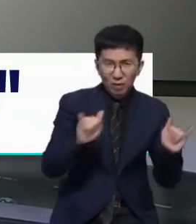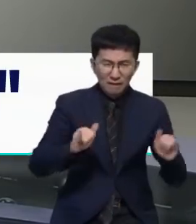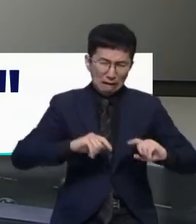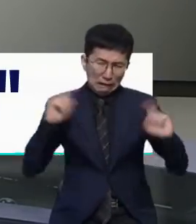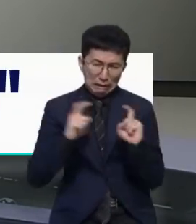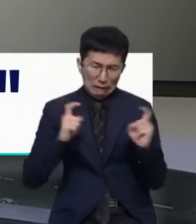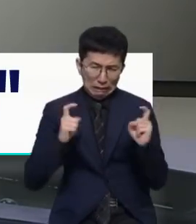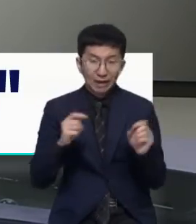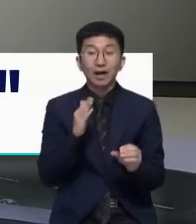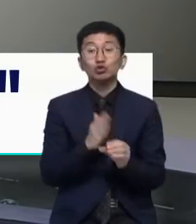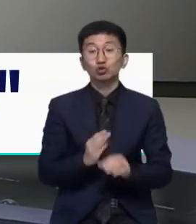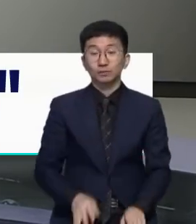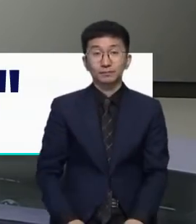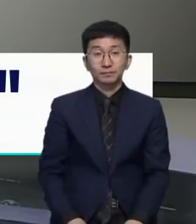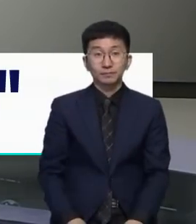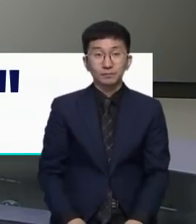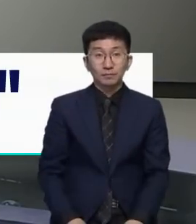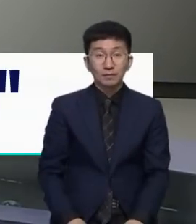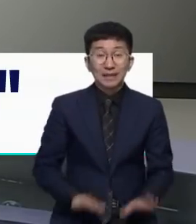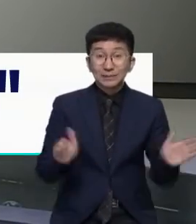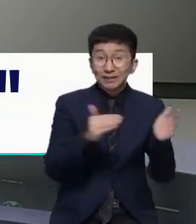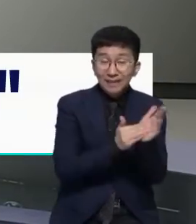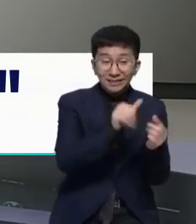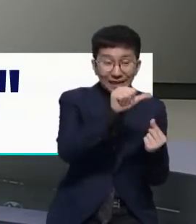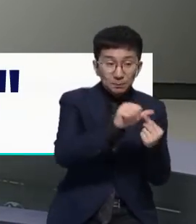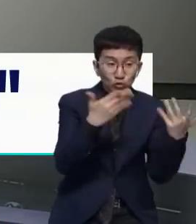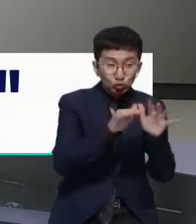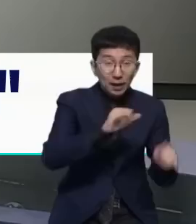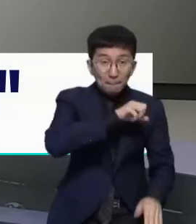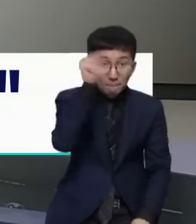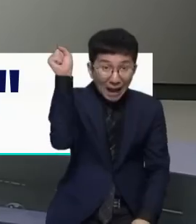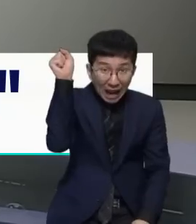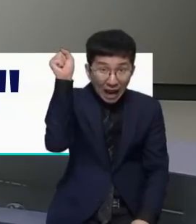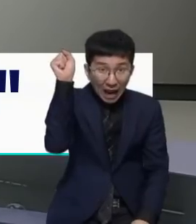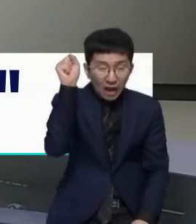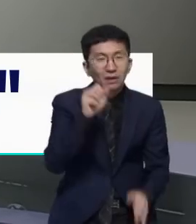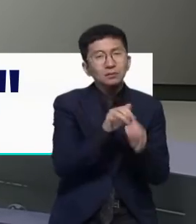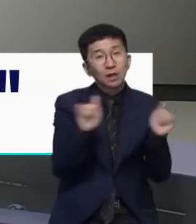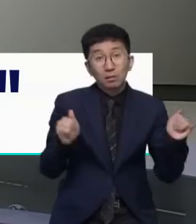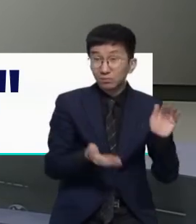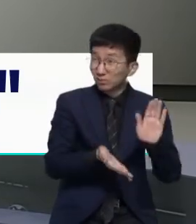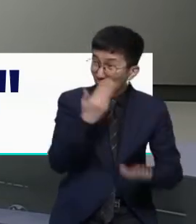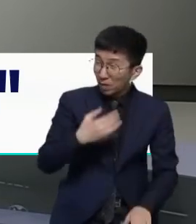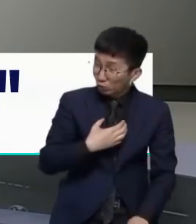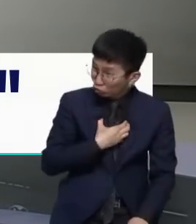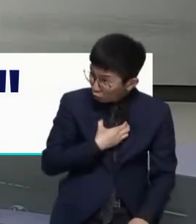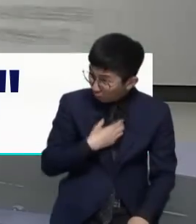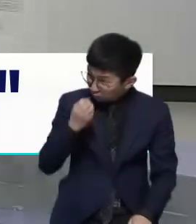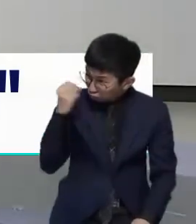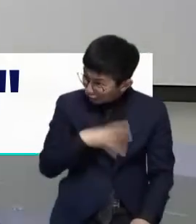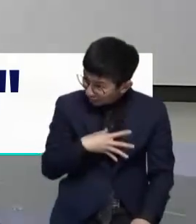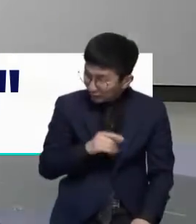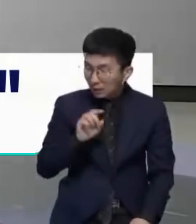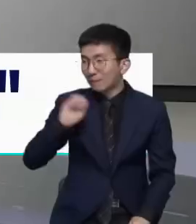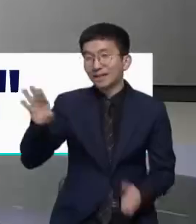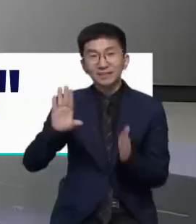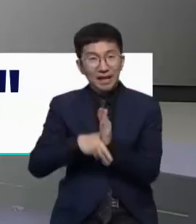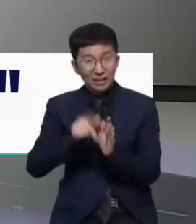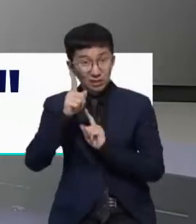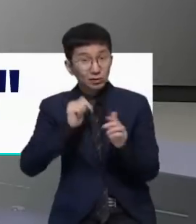거칠어 지고 있습니다 우선 인정 의원 이 정치 선배 의 우려를 무시하는 거냐 고 비판하자 예 이준석 대표가